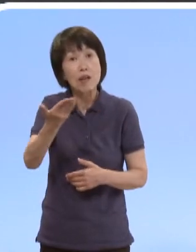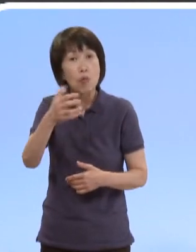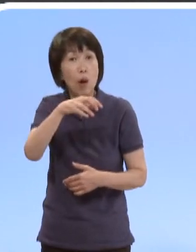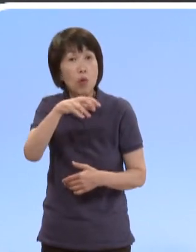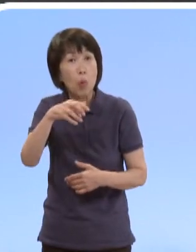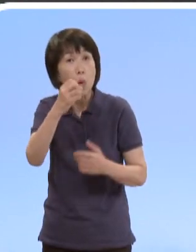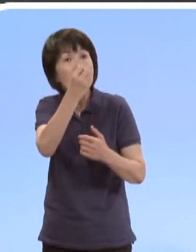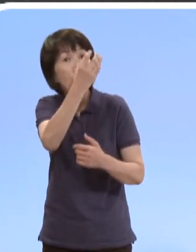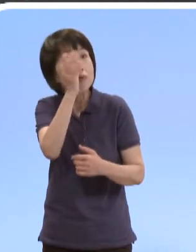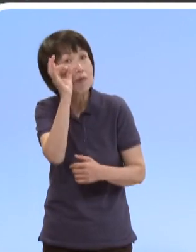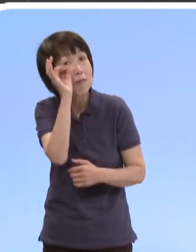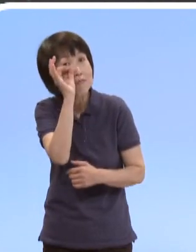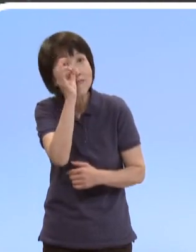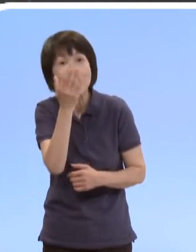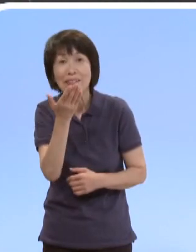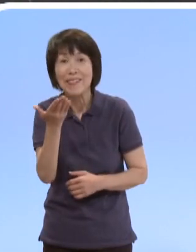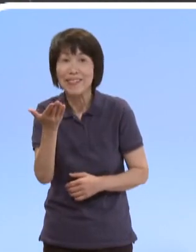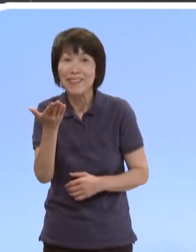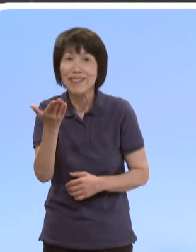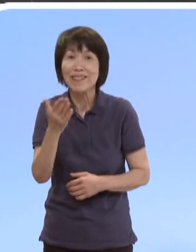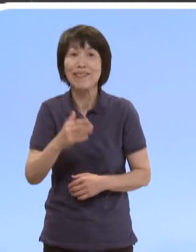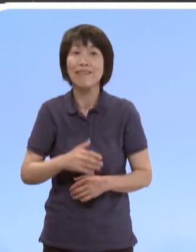はどこで星を見ますか？